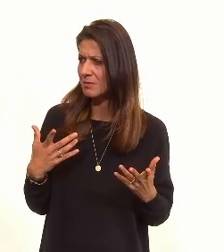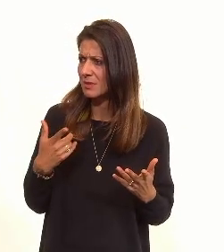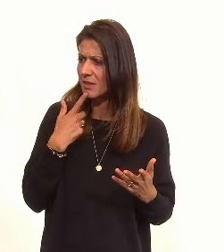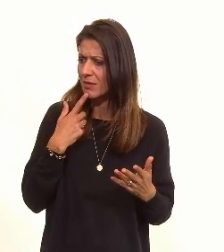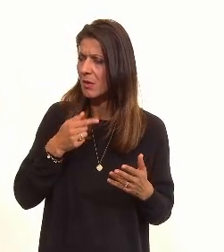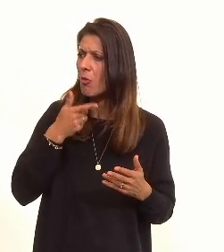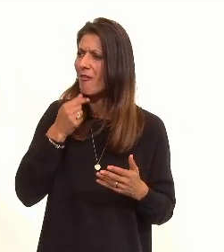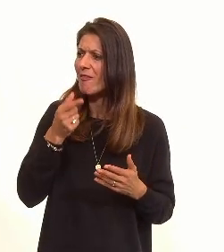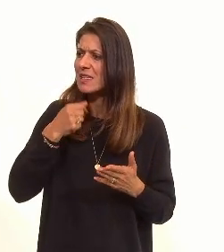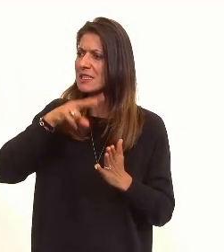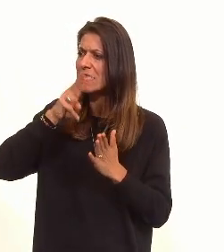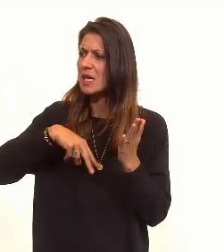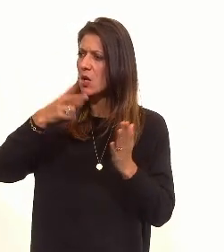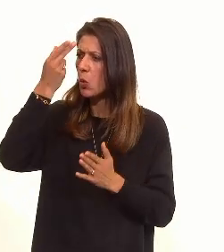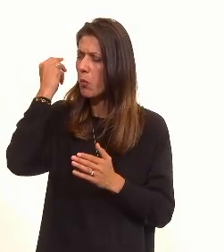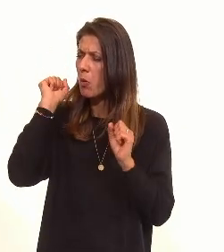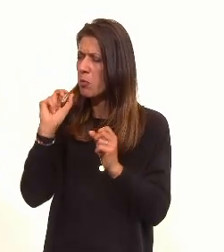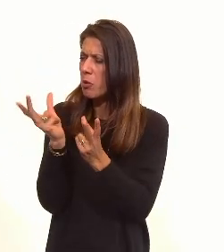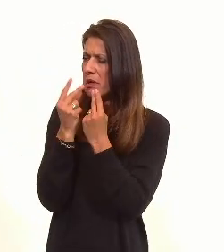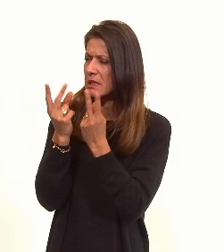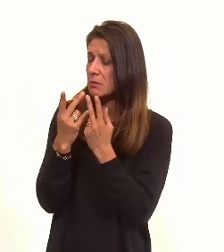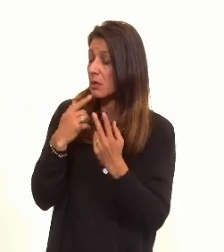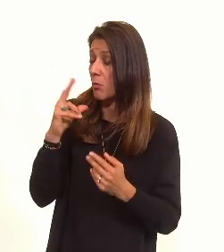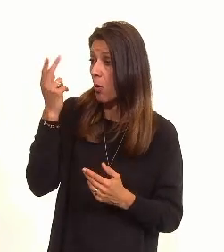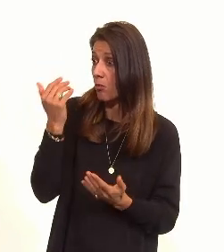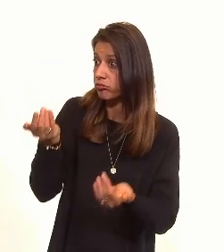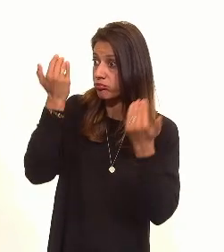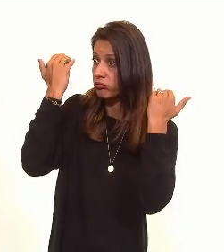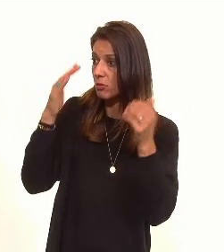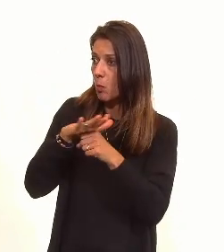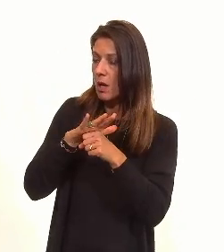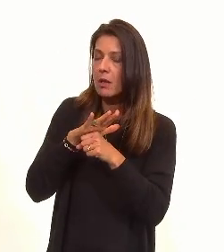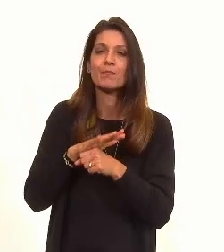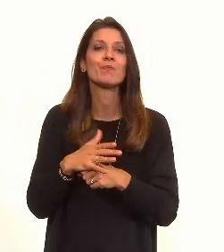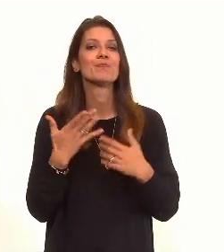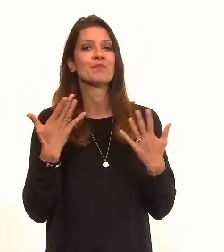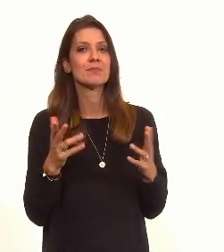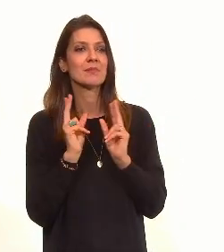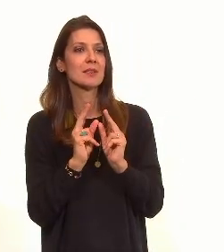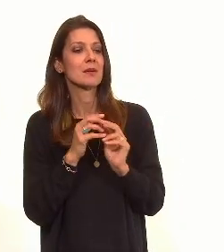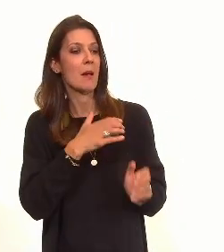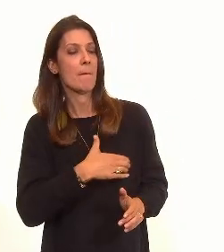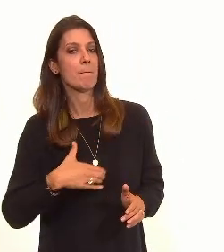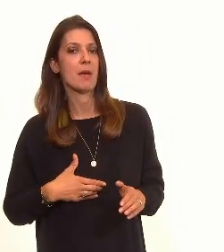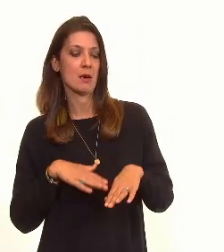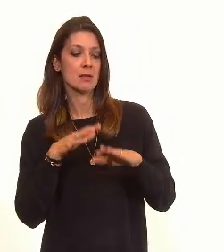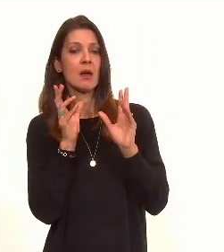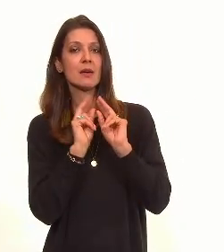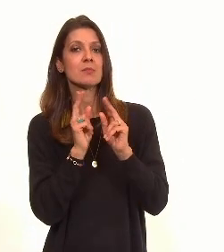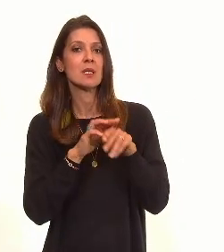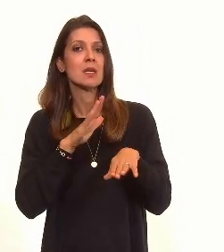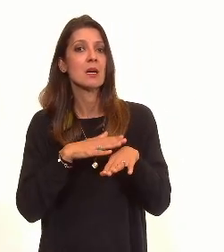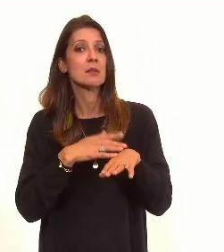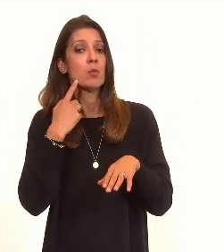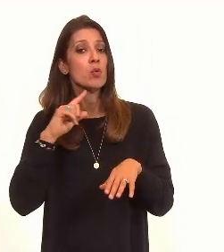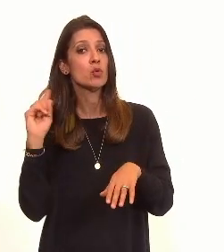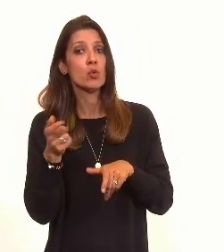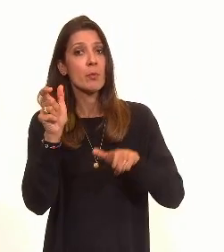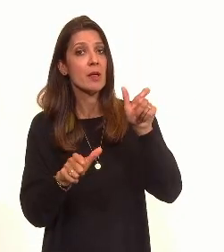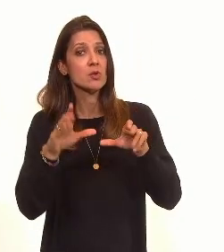Cette année, nous avons eu les élections législatives. C'était bien de revoir nos droits et de